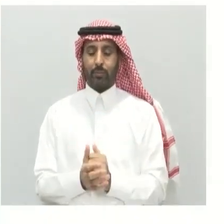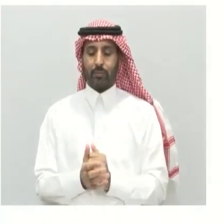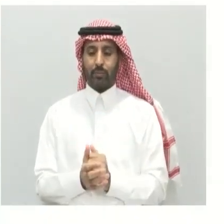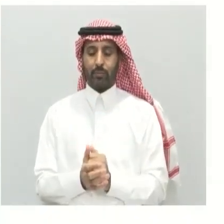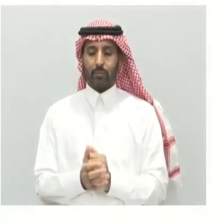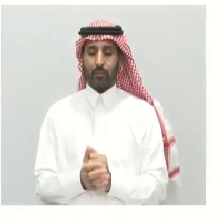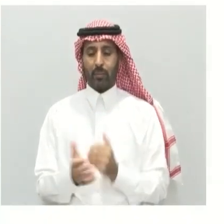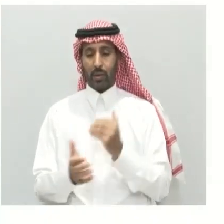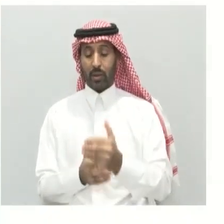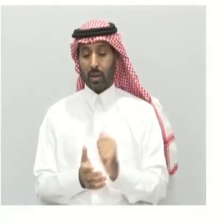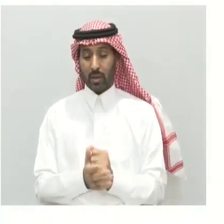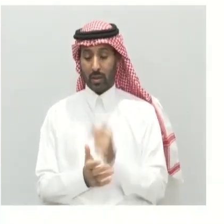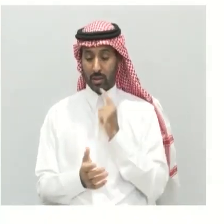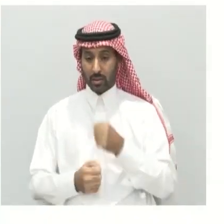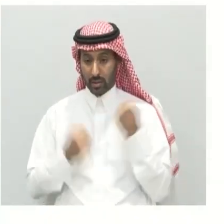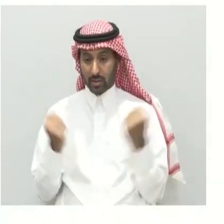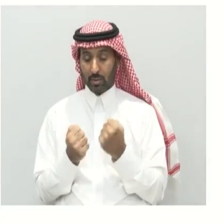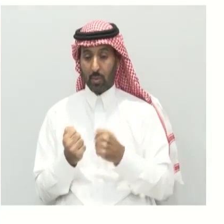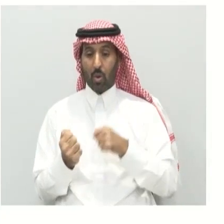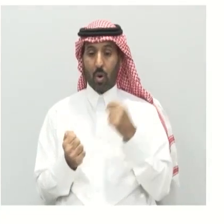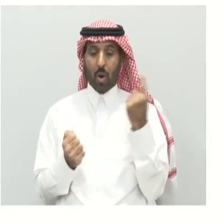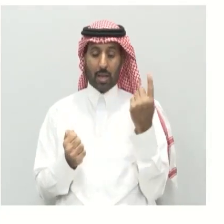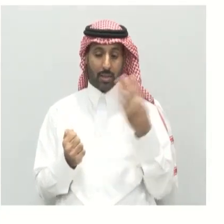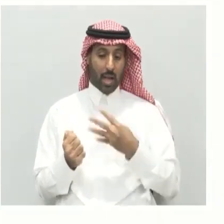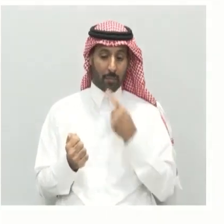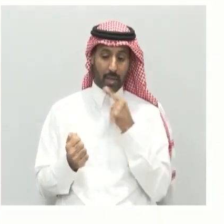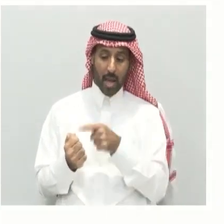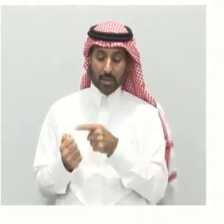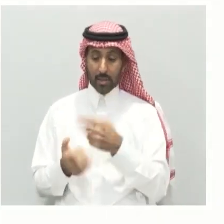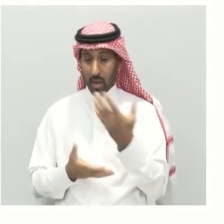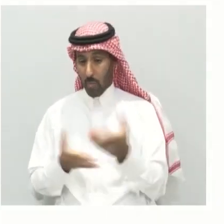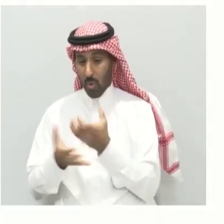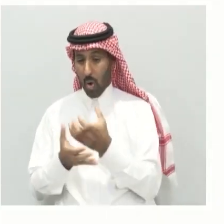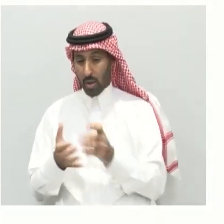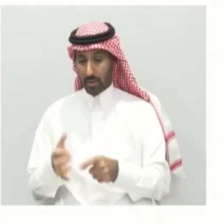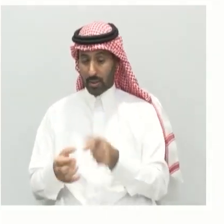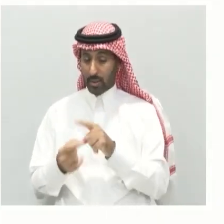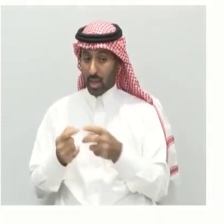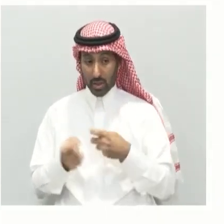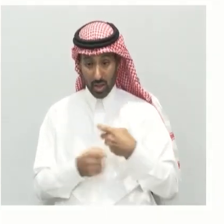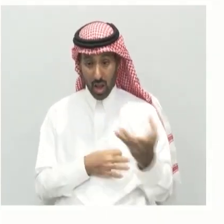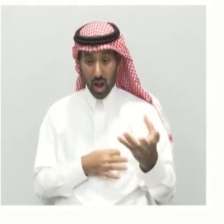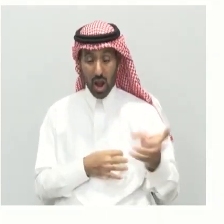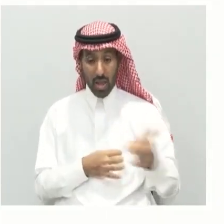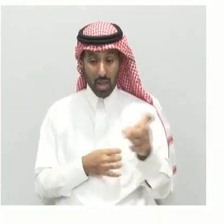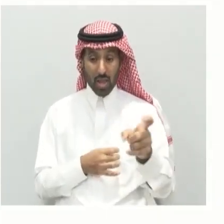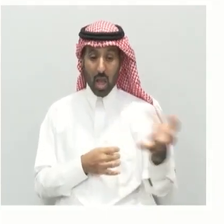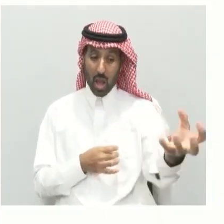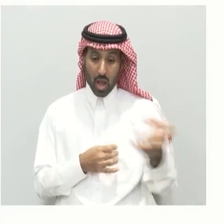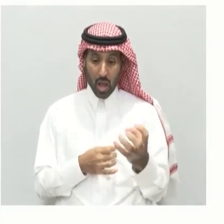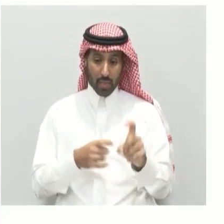بعد ذلك تدريب 41 حدد المواد التي تاكسد والتي اختزلت في معادلات